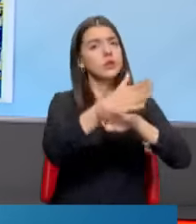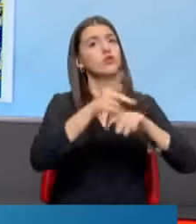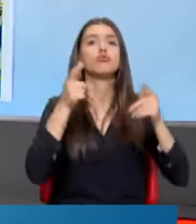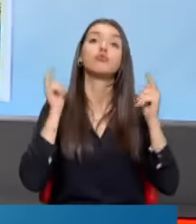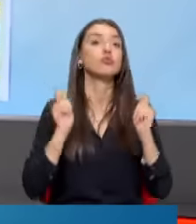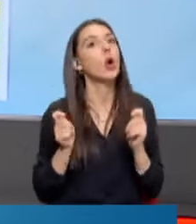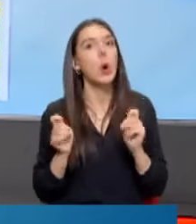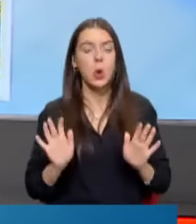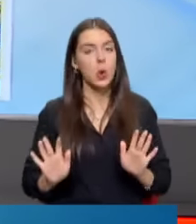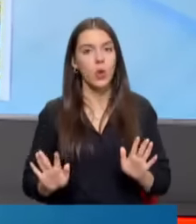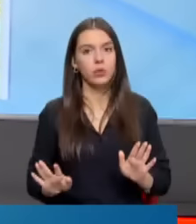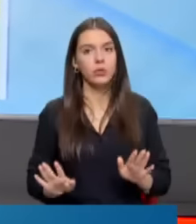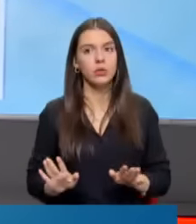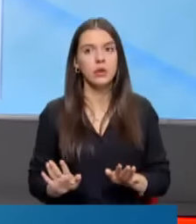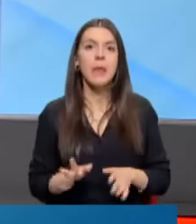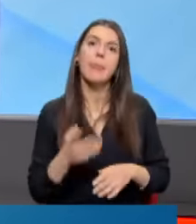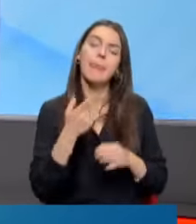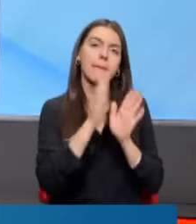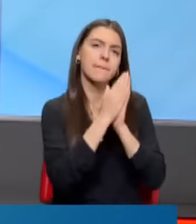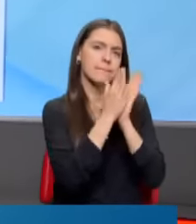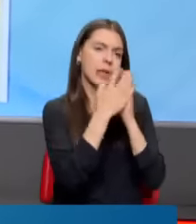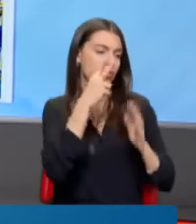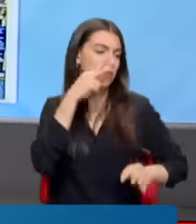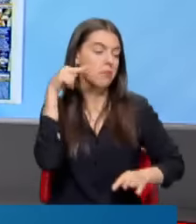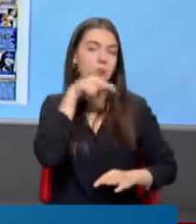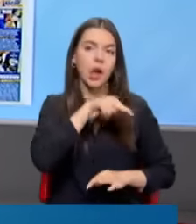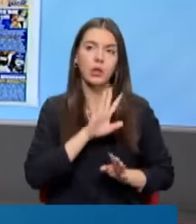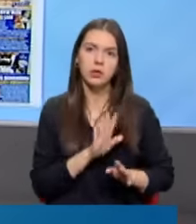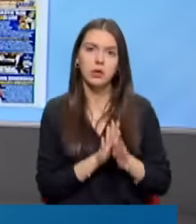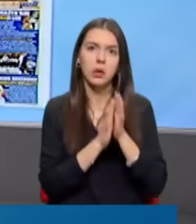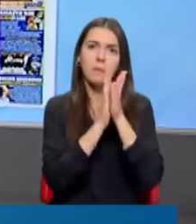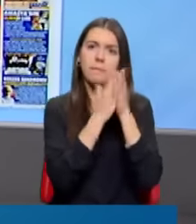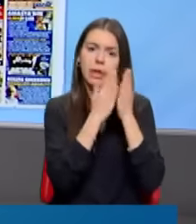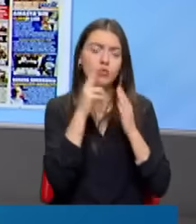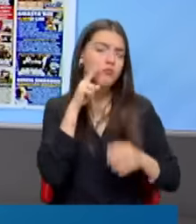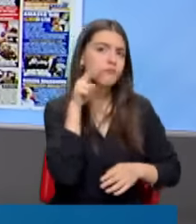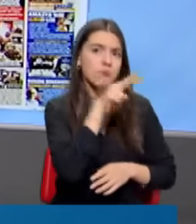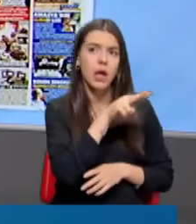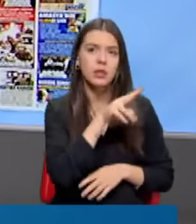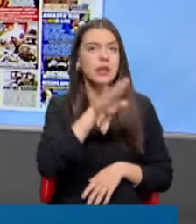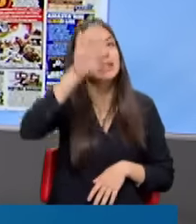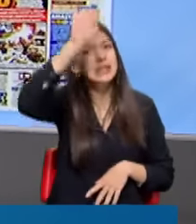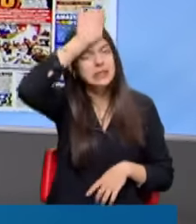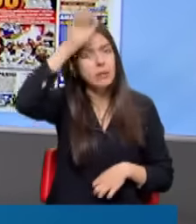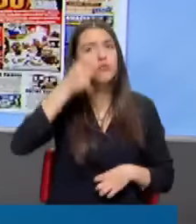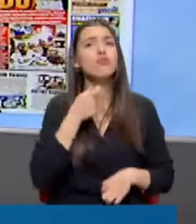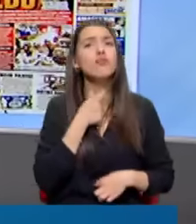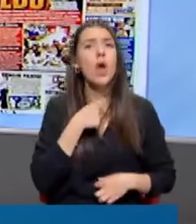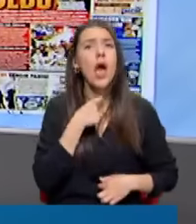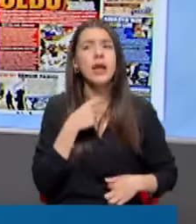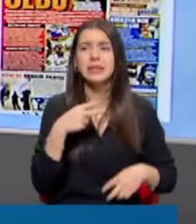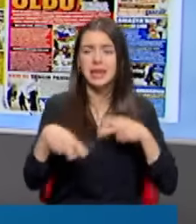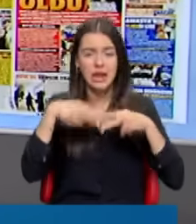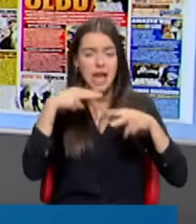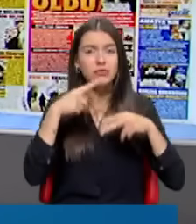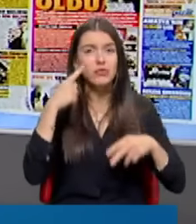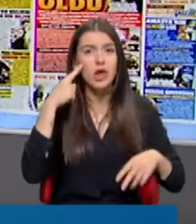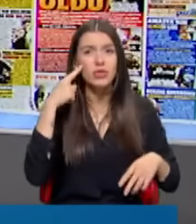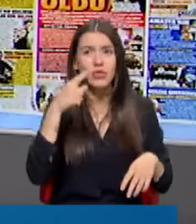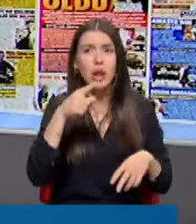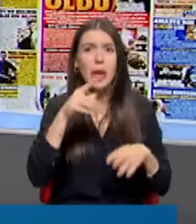zormuş. Ve menüye bakıldı. Menüye bakıldığında İstanbul'da Boğaz'da herhangi bir